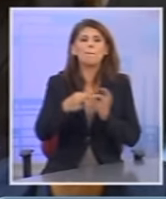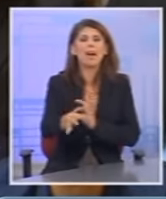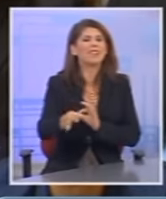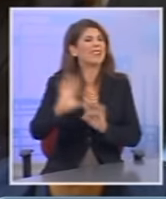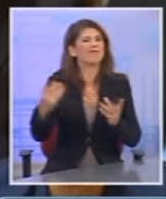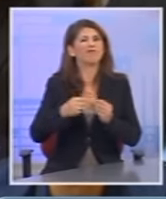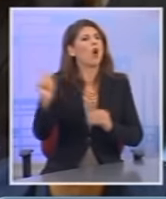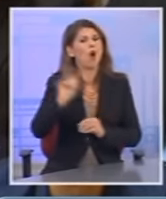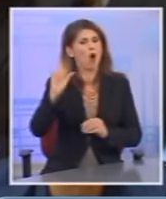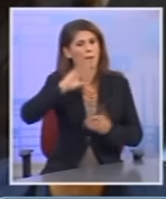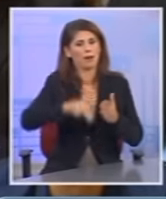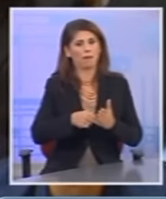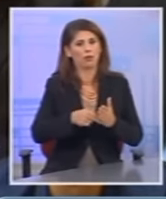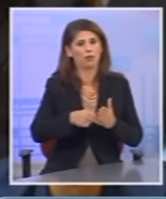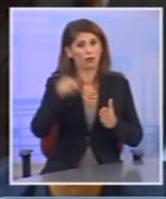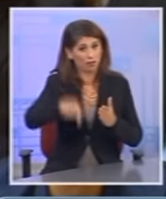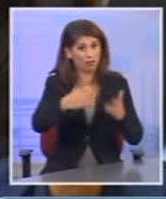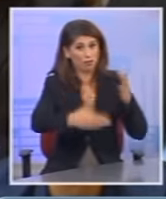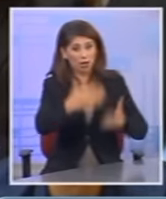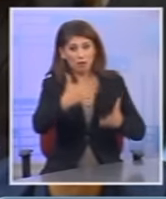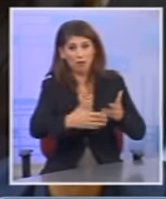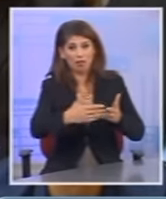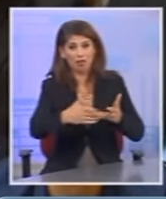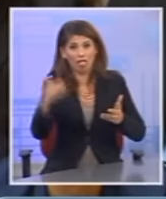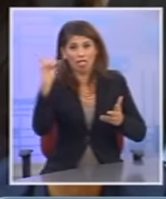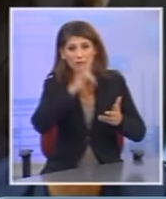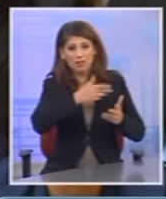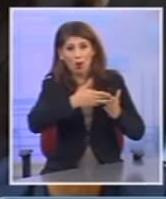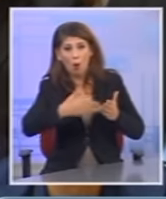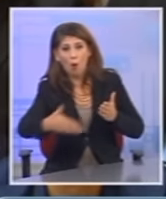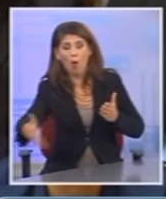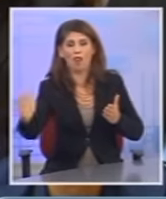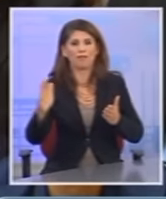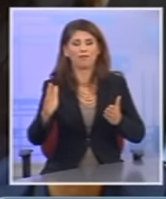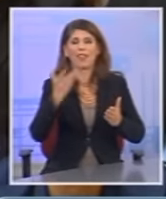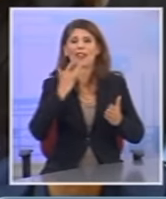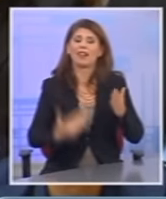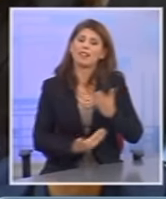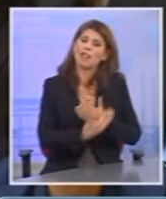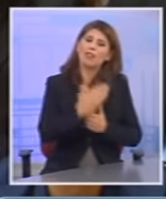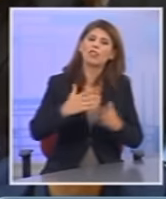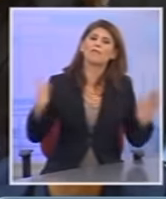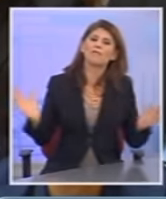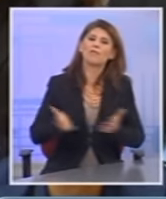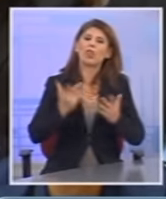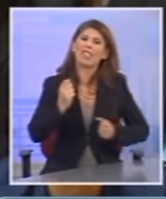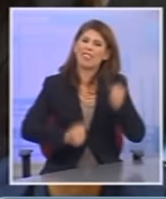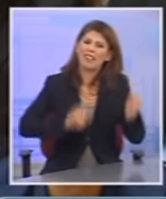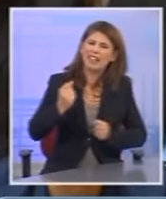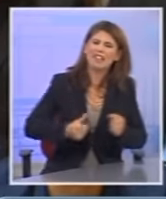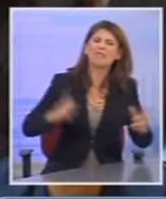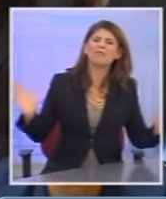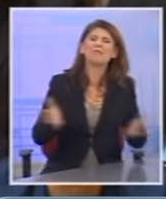αναπτυξιακά μέτρα και με αυτό τον προϋπολογισμό διαψεύδετε τα πάντα. Η Χρυσή Αυγή, όσο και αν διώκεται, όσο